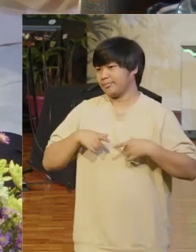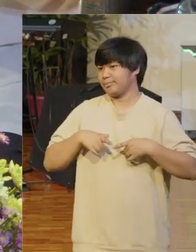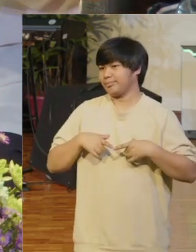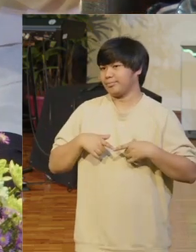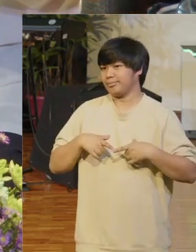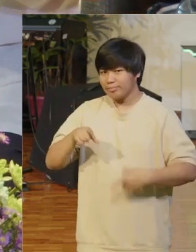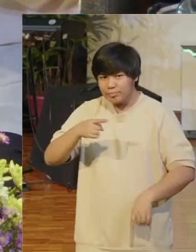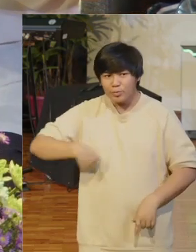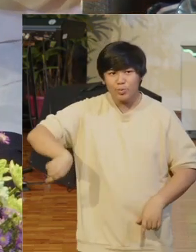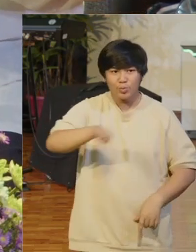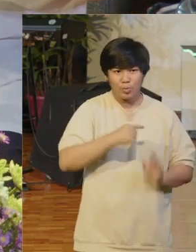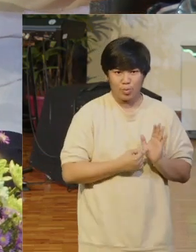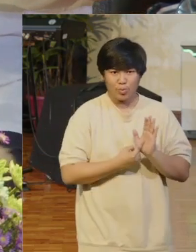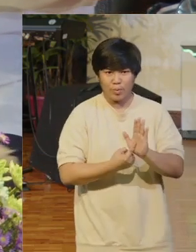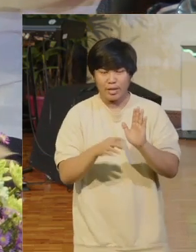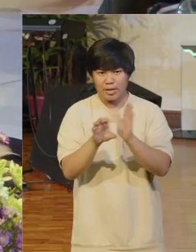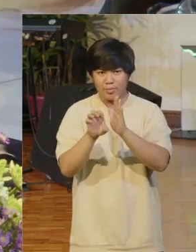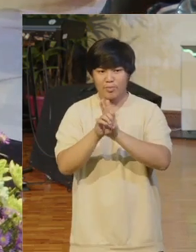yun. No?